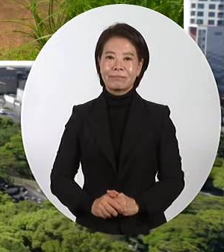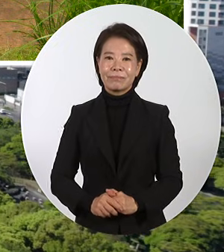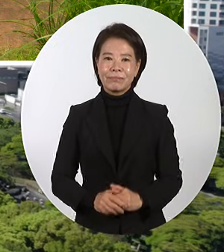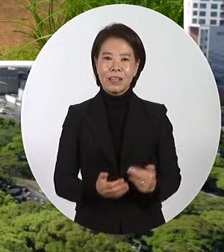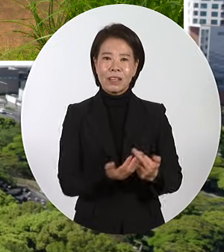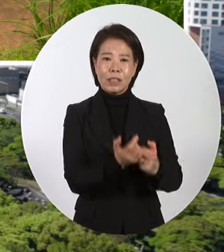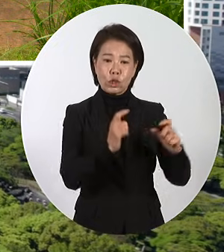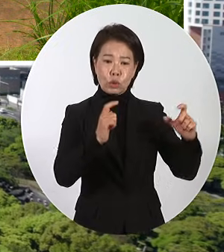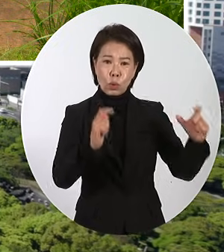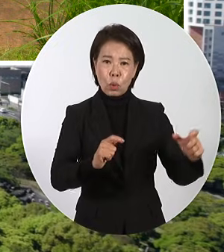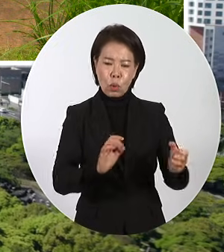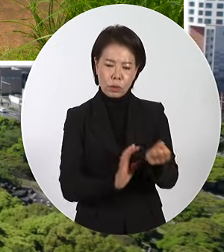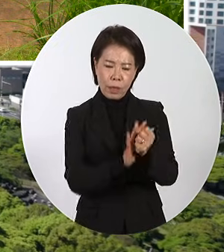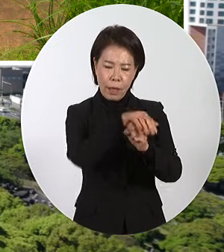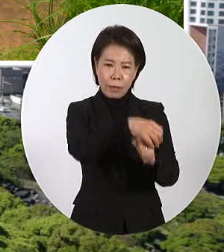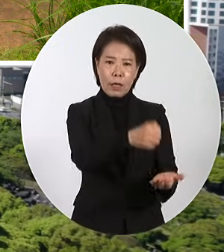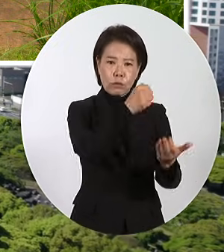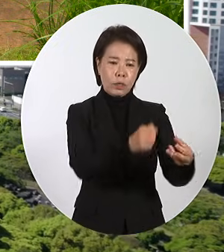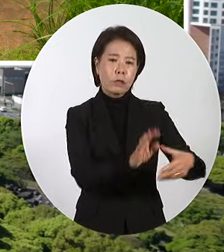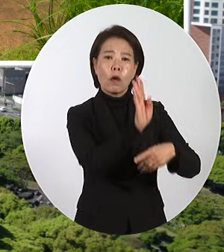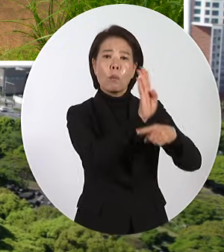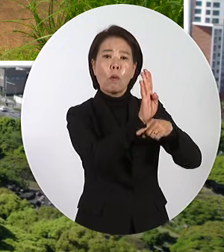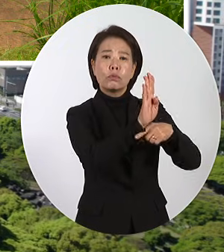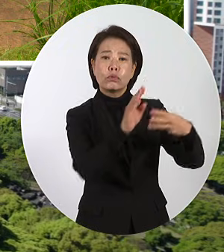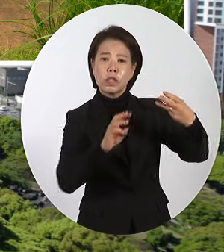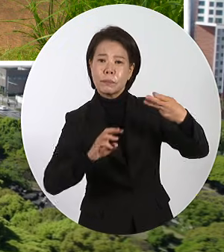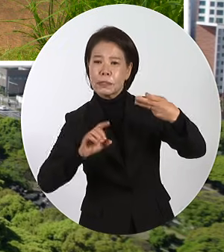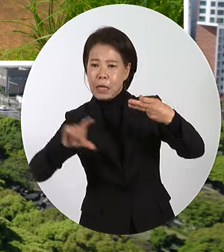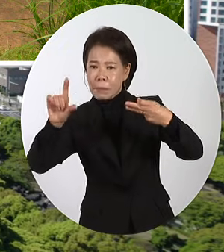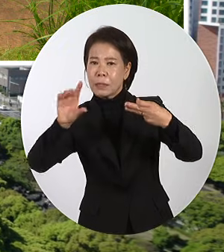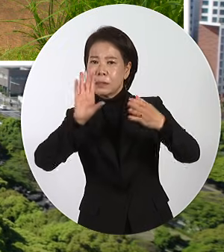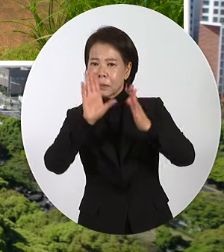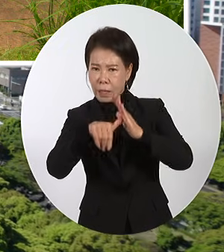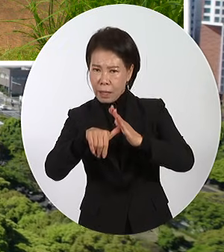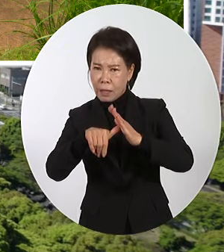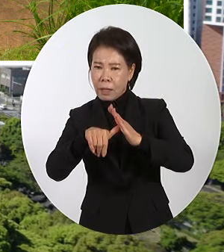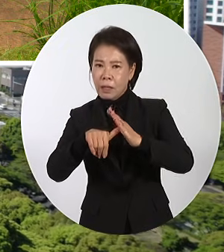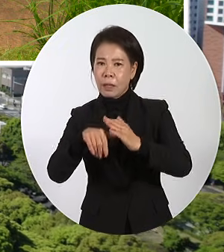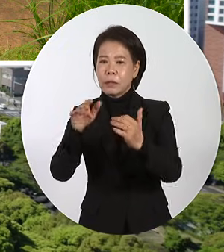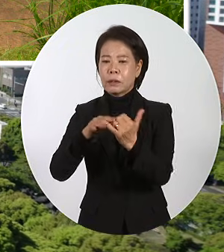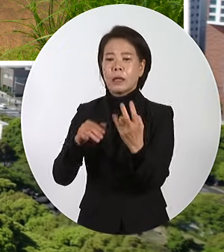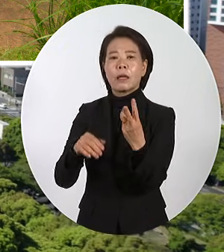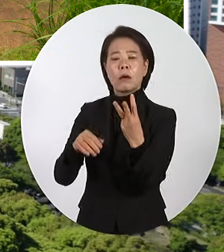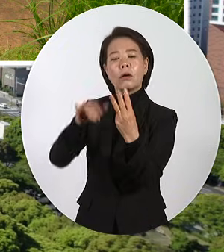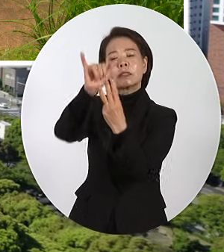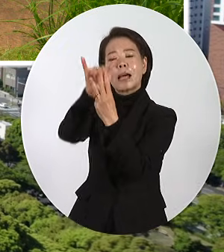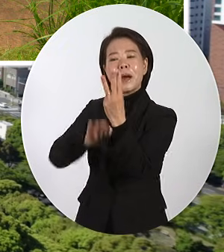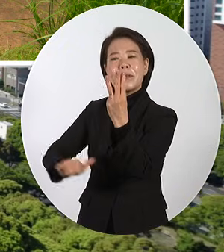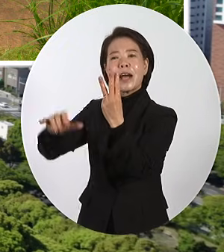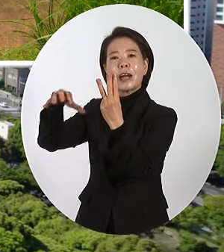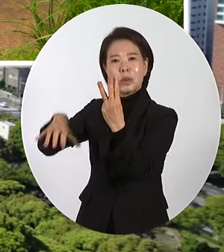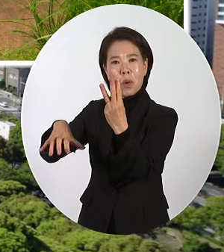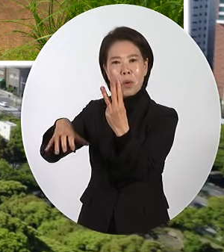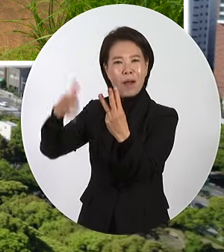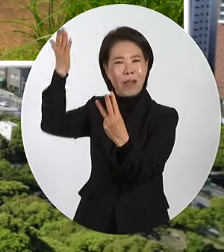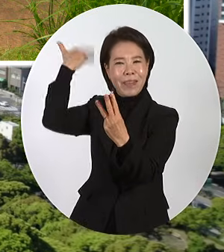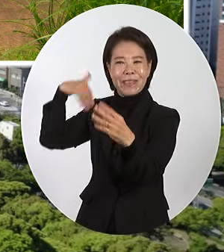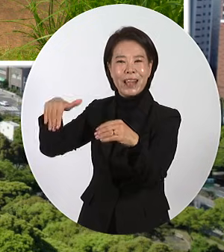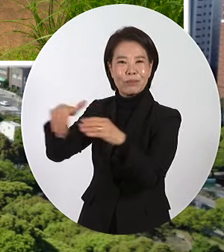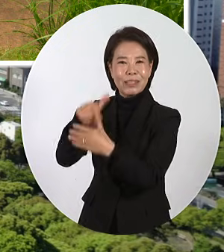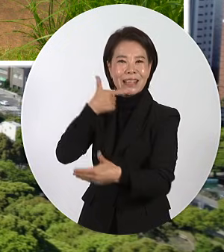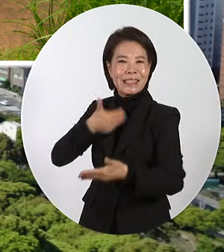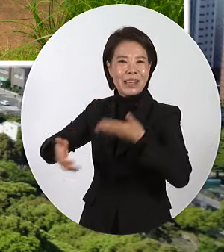제주특별자치도 세계유산본부가 오는 13일 오후 1시부터 삼양동 유적에서 선사문화 체험